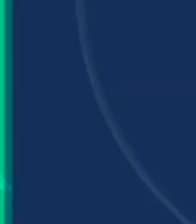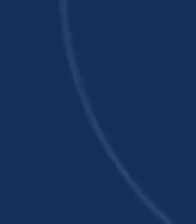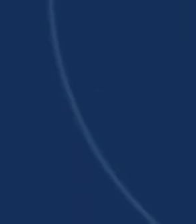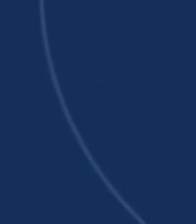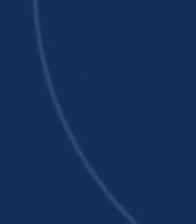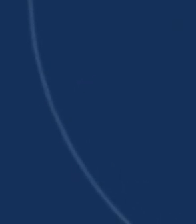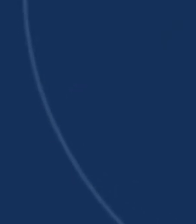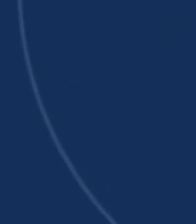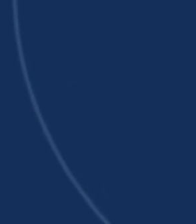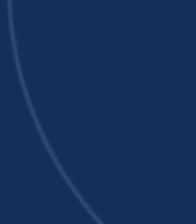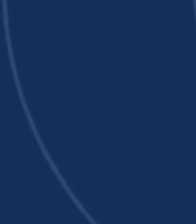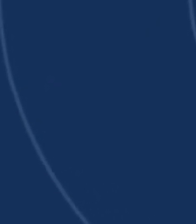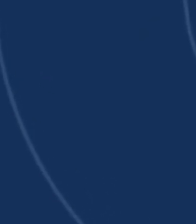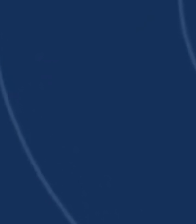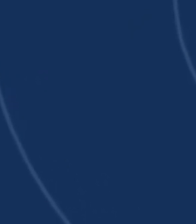Музика